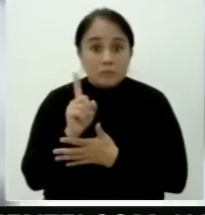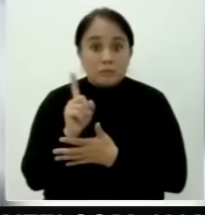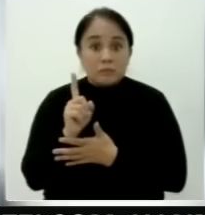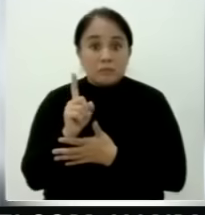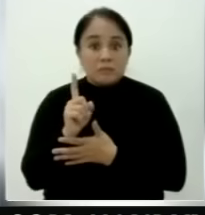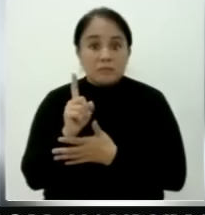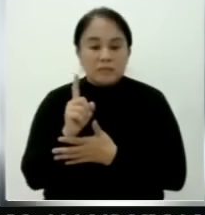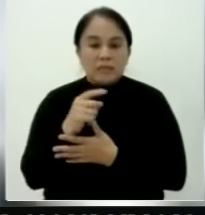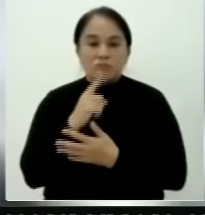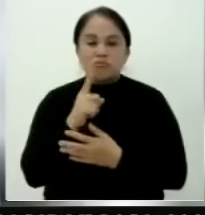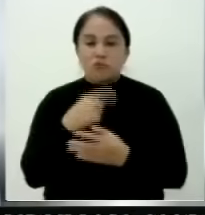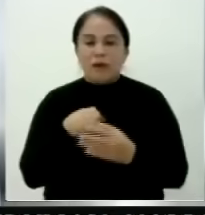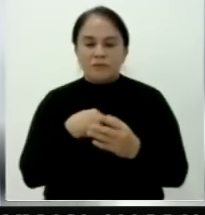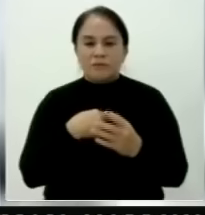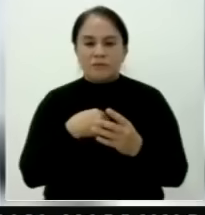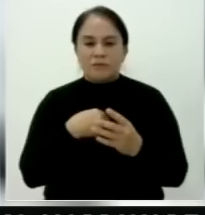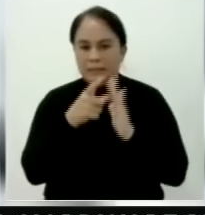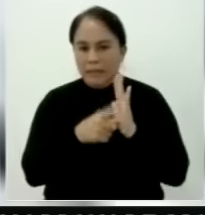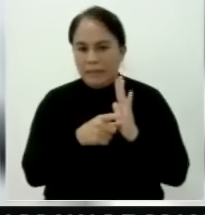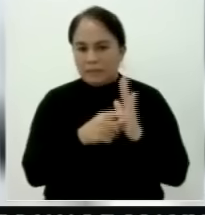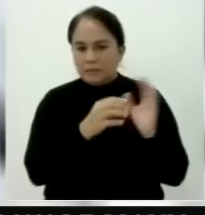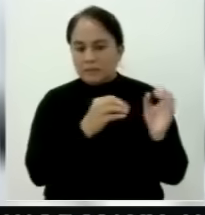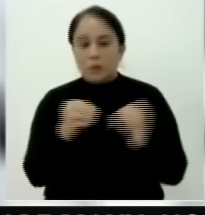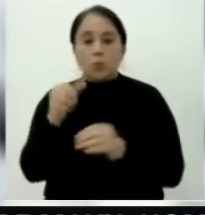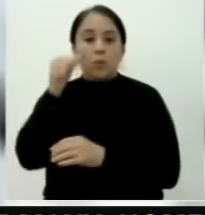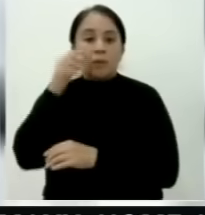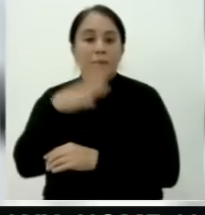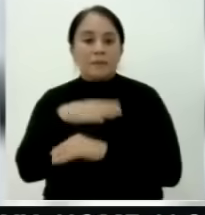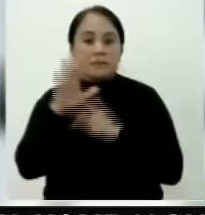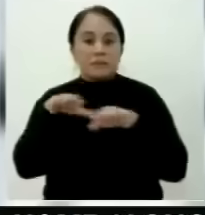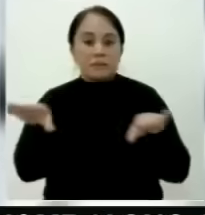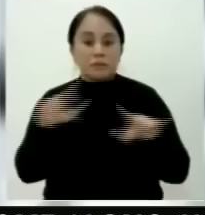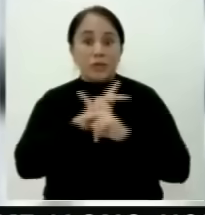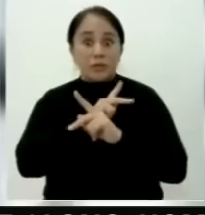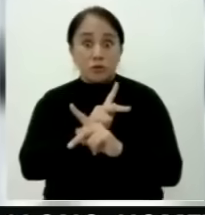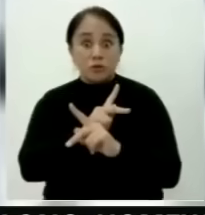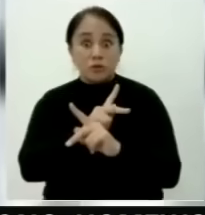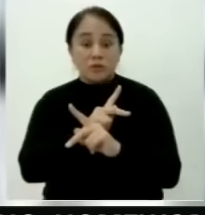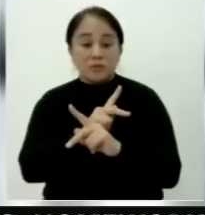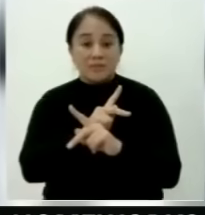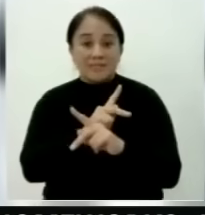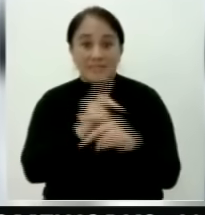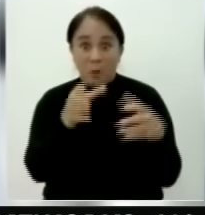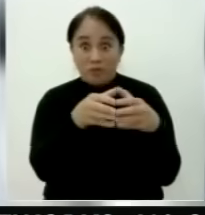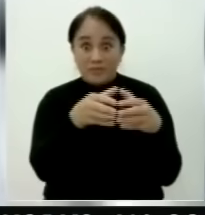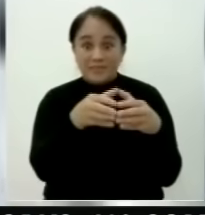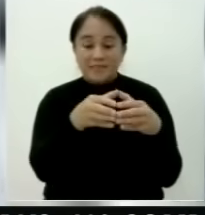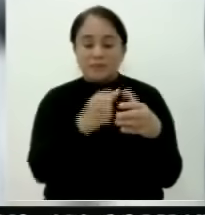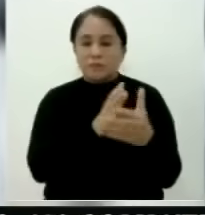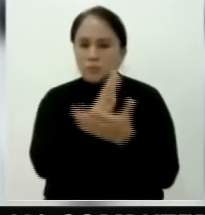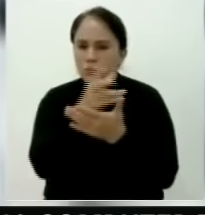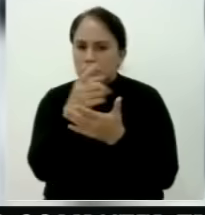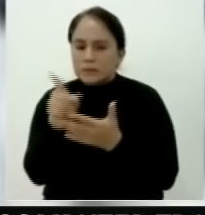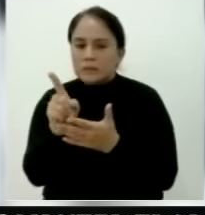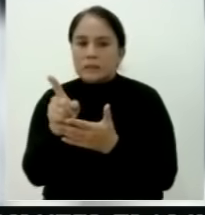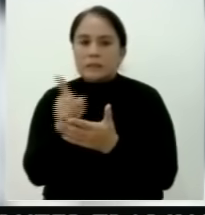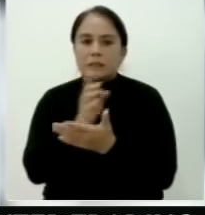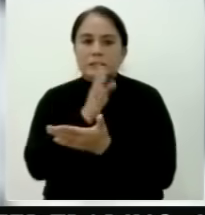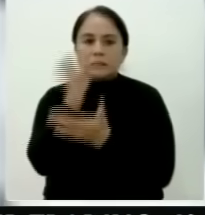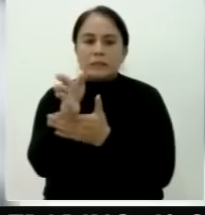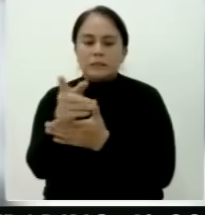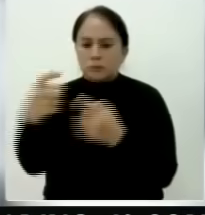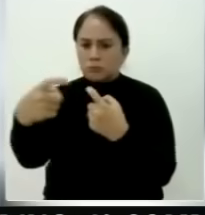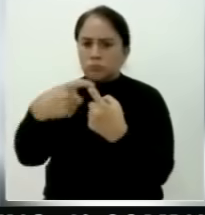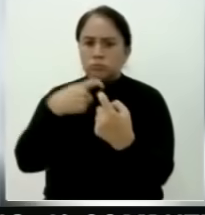legitimate operation ng ating Women's and Children's Protection Office dito sa Navotas. Nakarating po ang text din sa amin